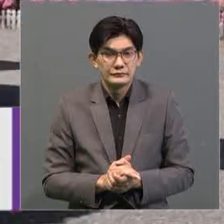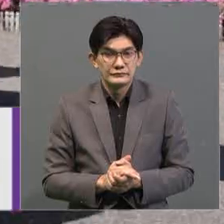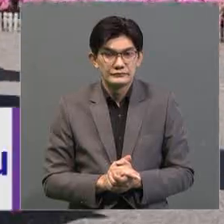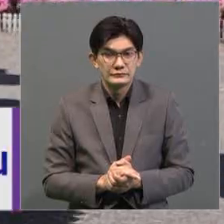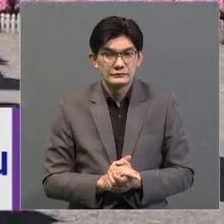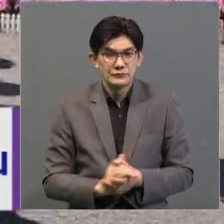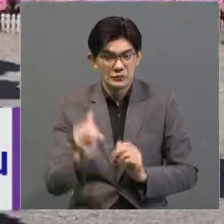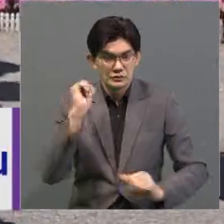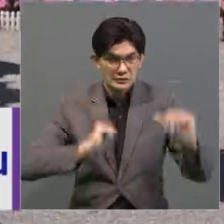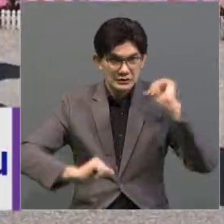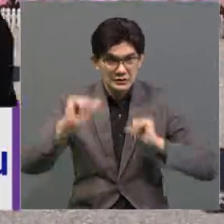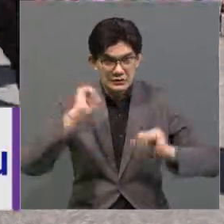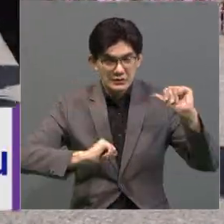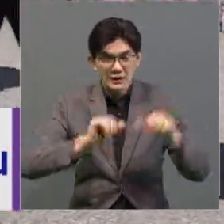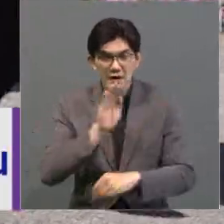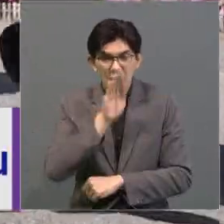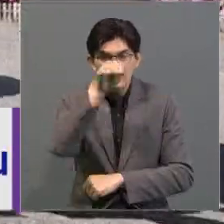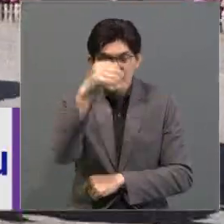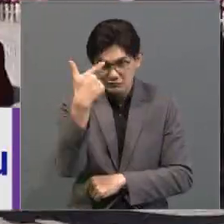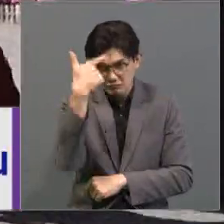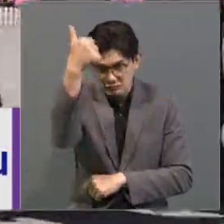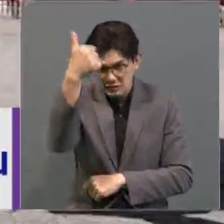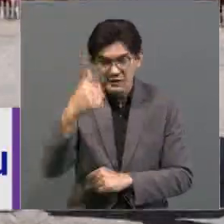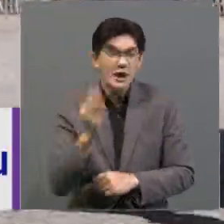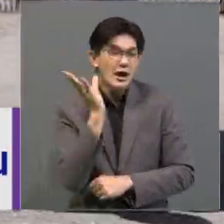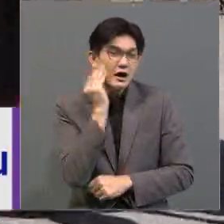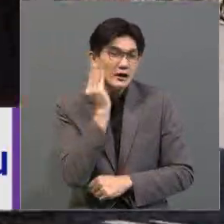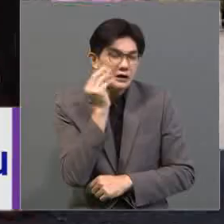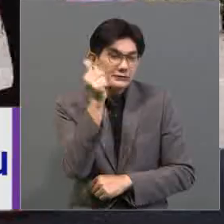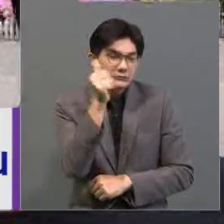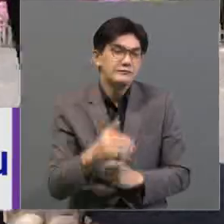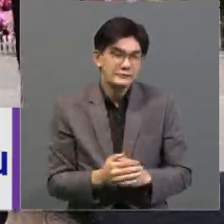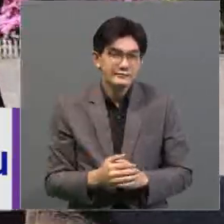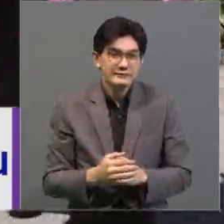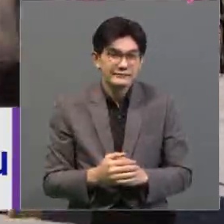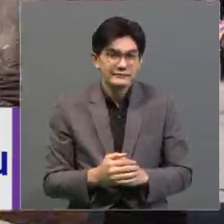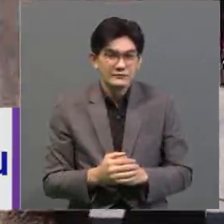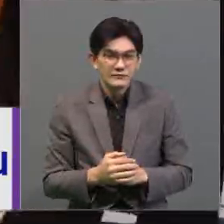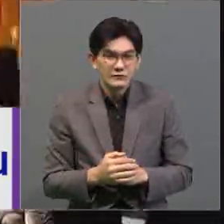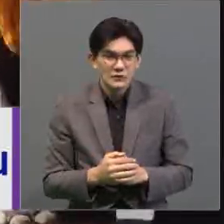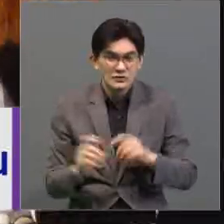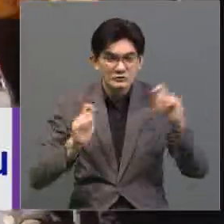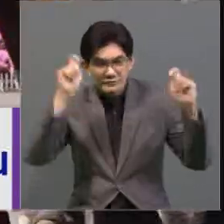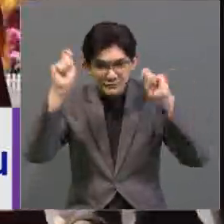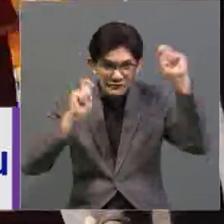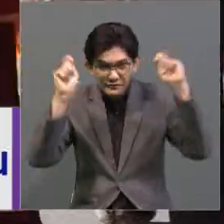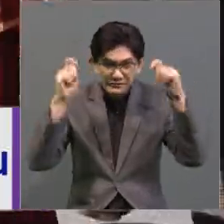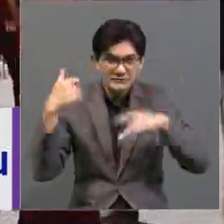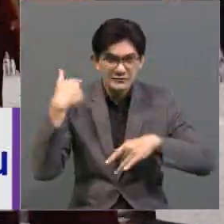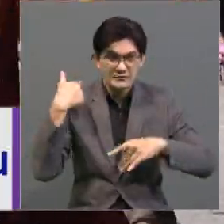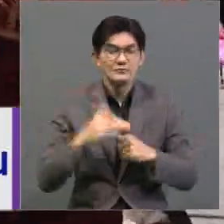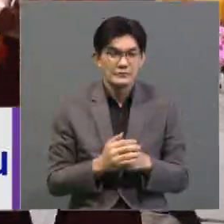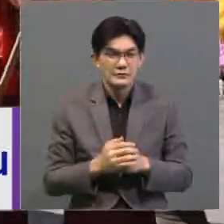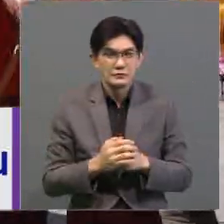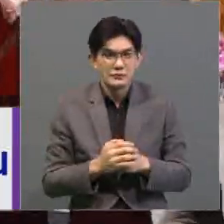ก็เป็นการแสดงของช้างแสนรู้นะคะน่ารักมากเลยนี่เชิดสิงโตนะคะที่ทางสวน